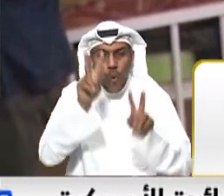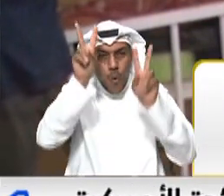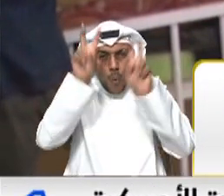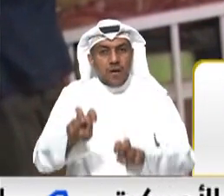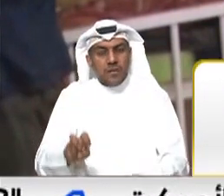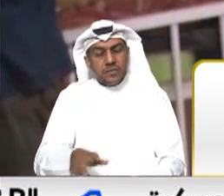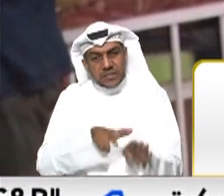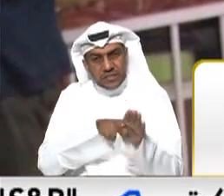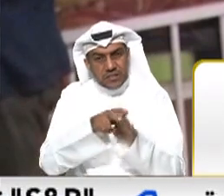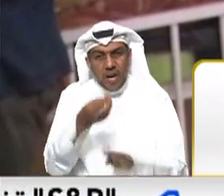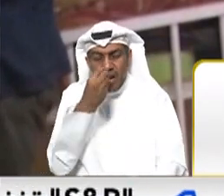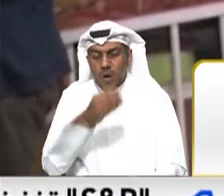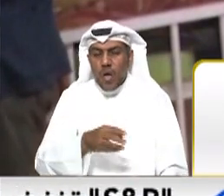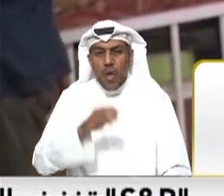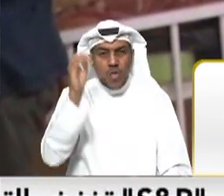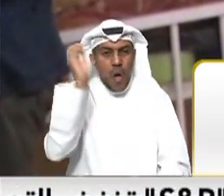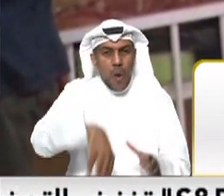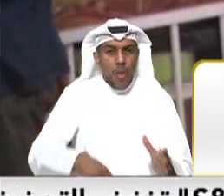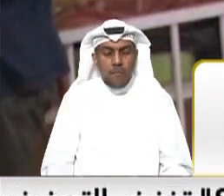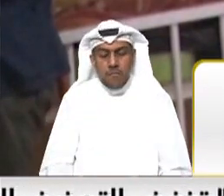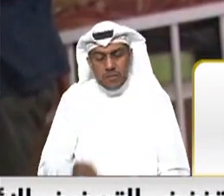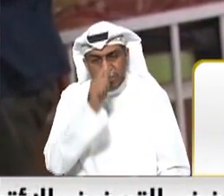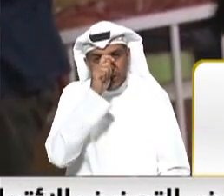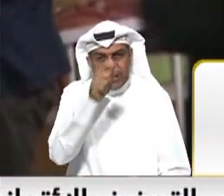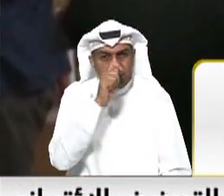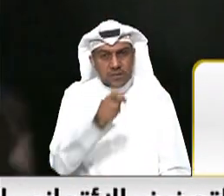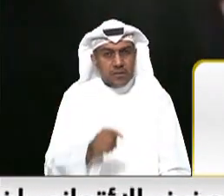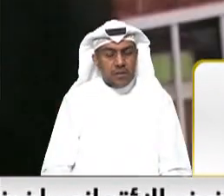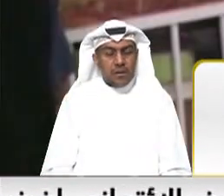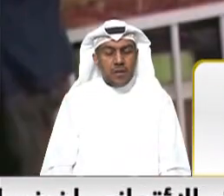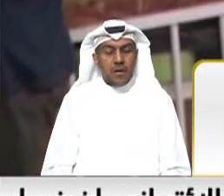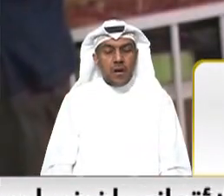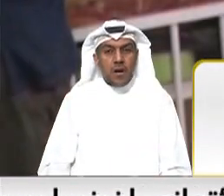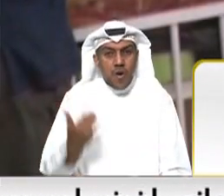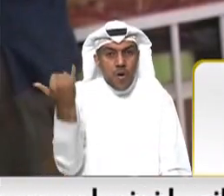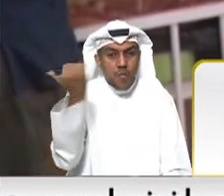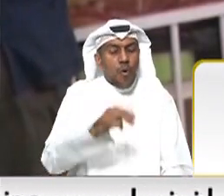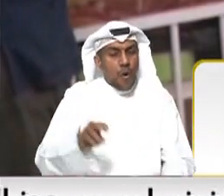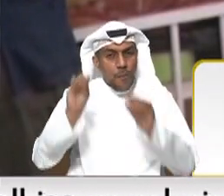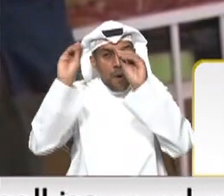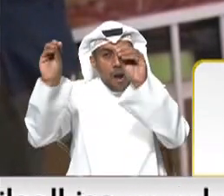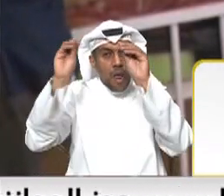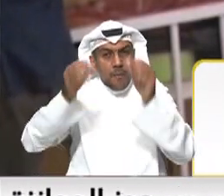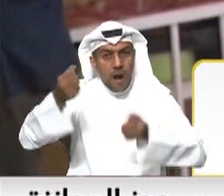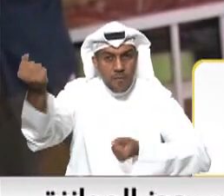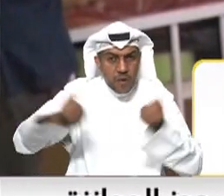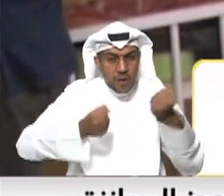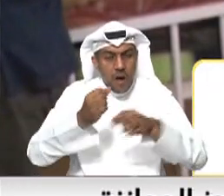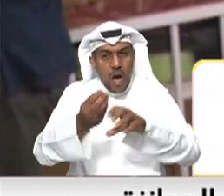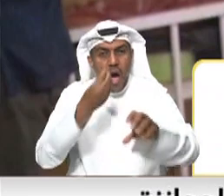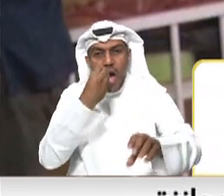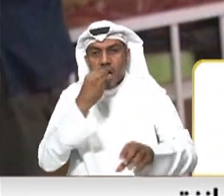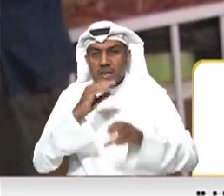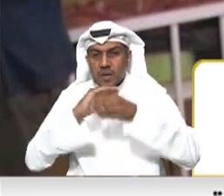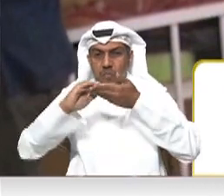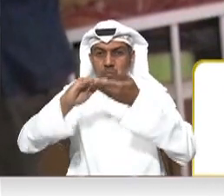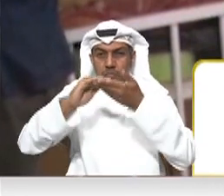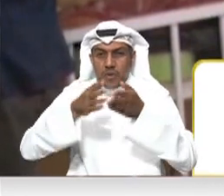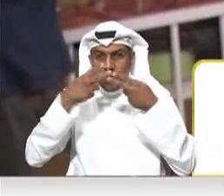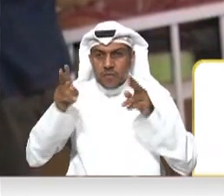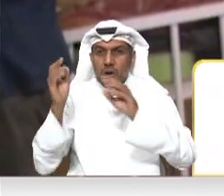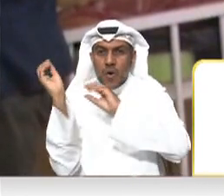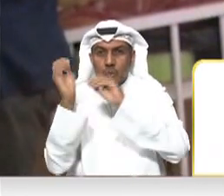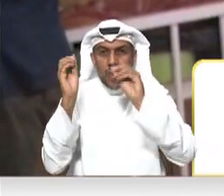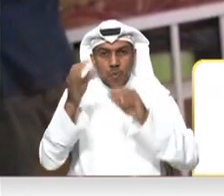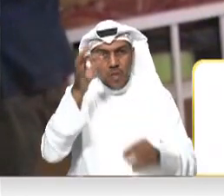الأطفال، ولمنع وصول المساعدات والمواد الغذائية إلى قطاع غزة سبب في سوء